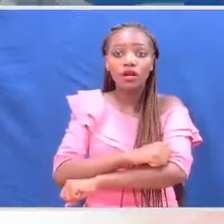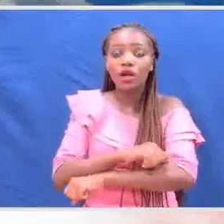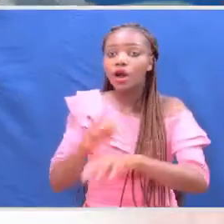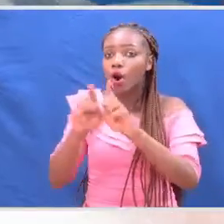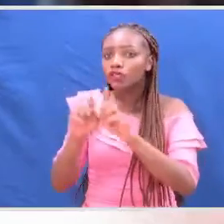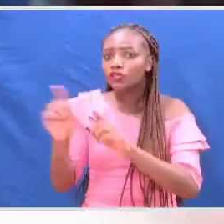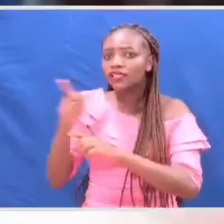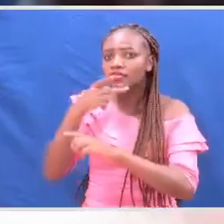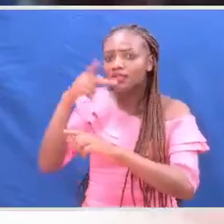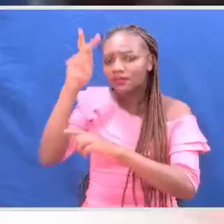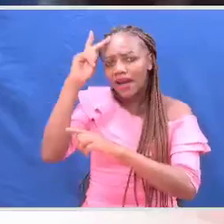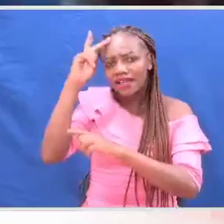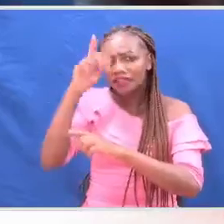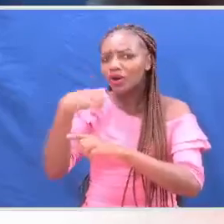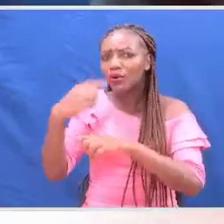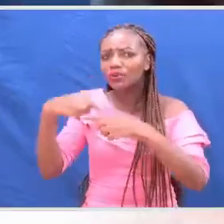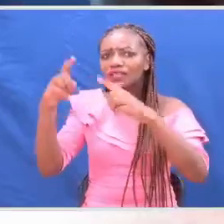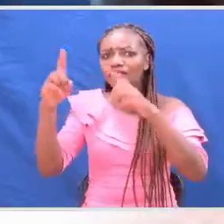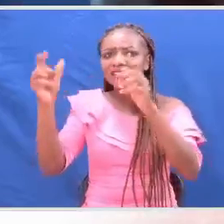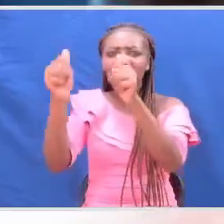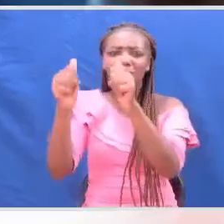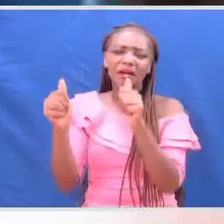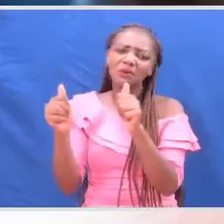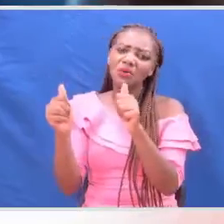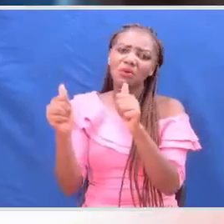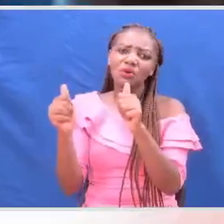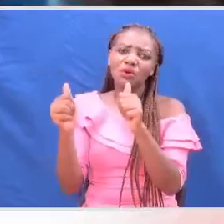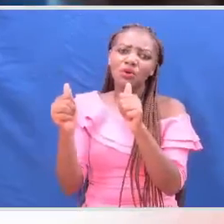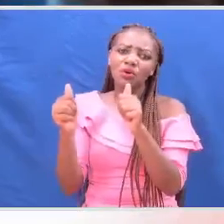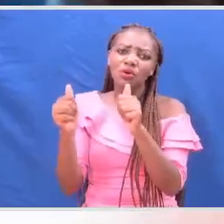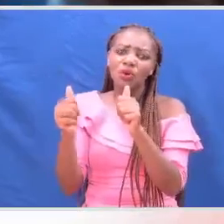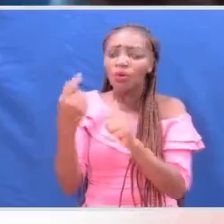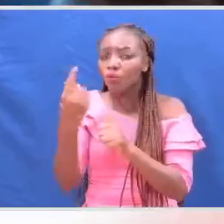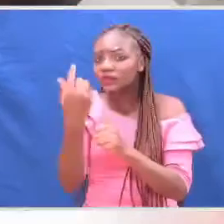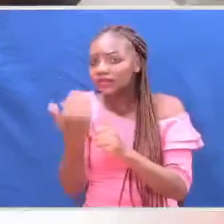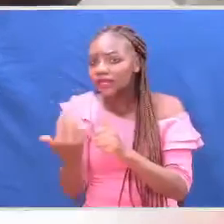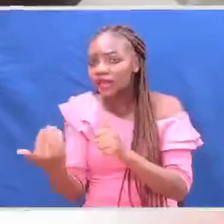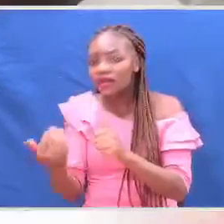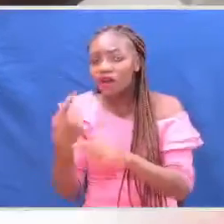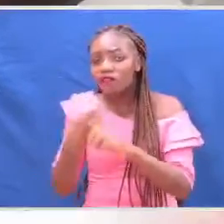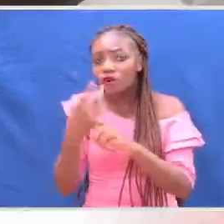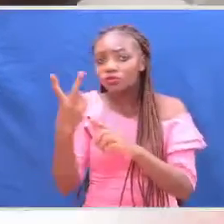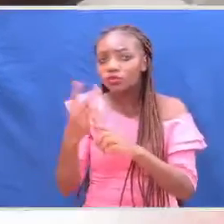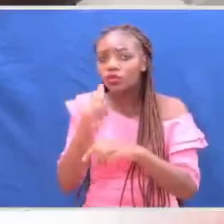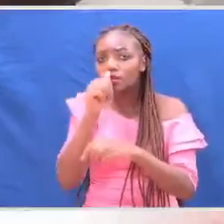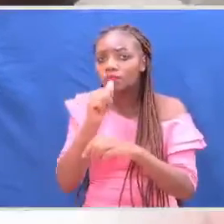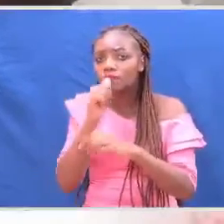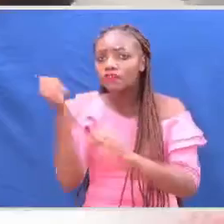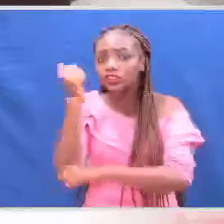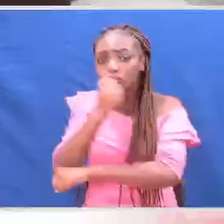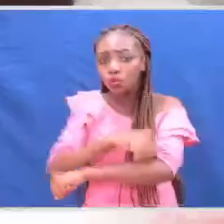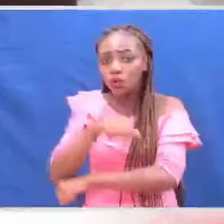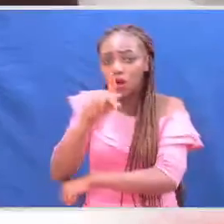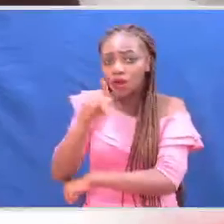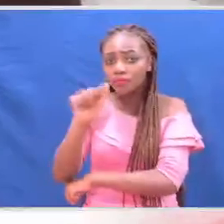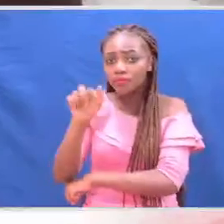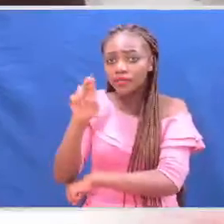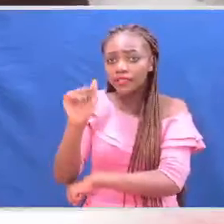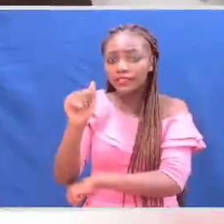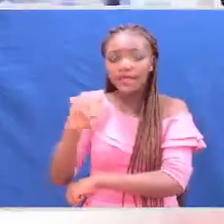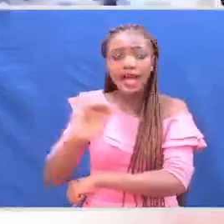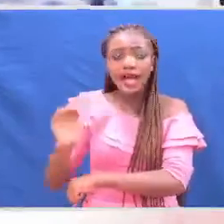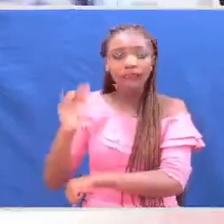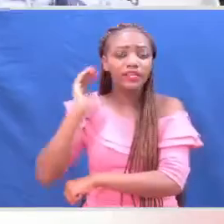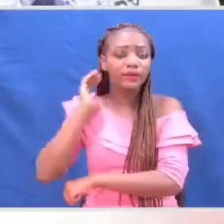Mzazi huyu hajafanikiwa kumrejesha mwanawe wa kidato cha pili katika shule ya binafsi ya Paris Academy iliyoko kaunti